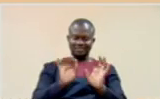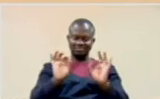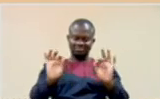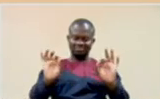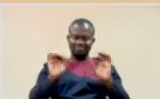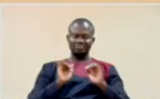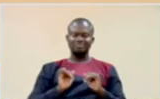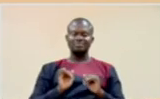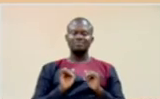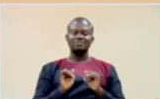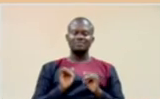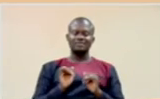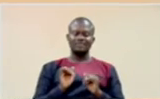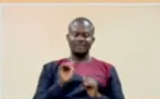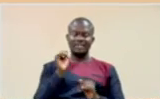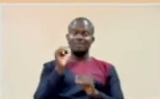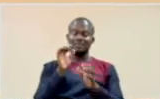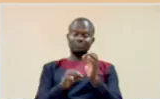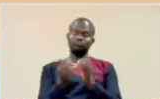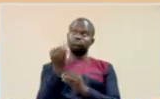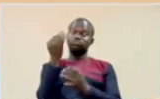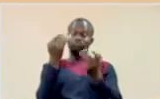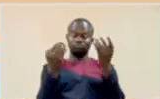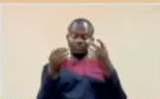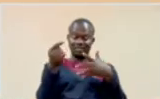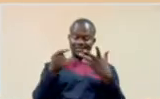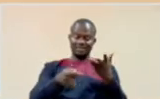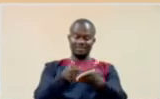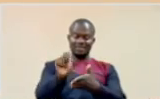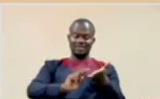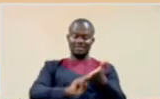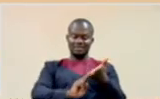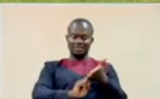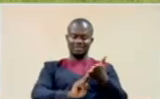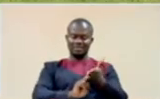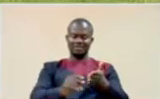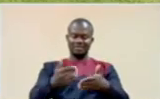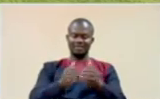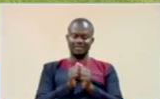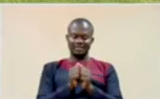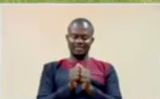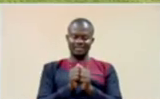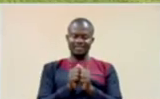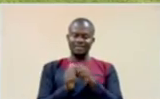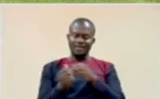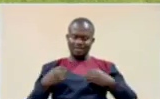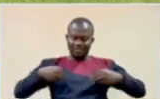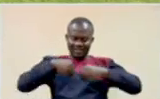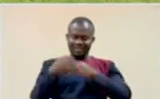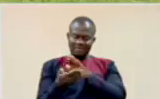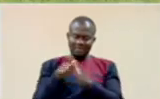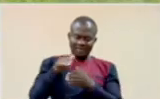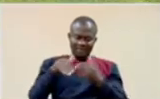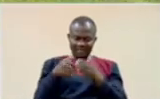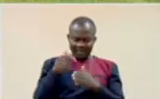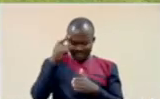nziza mbese tugacana n'amatara kaka mbese ibintu biraho nibyo twakoreshaga biri hafi umwenda bakawuzinga neza ariko bawujya